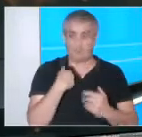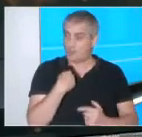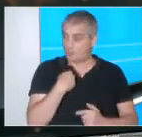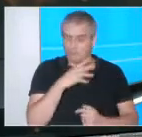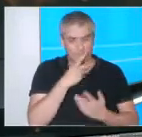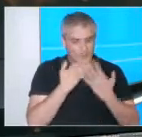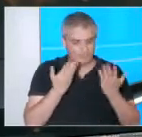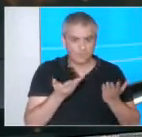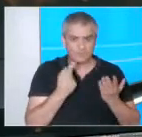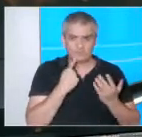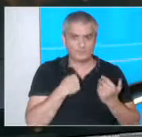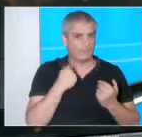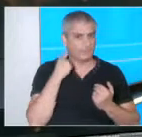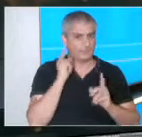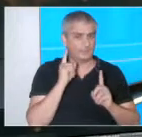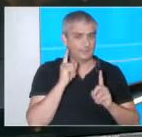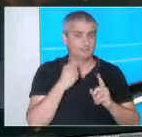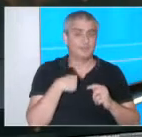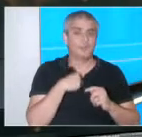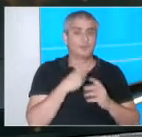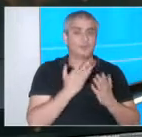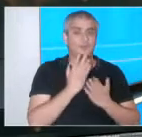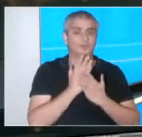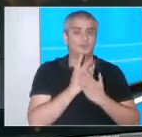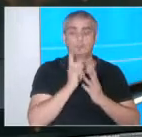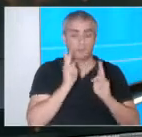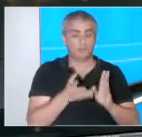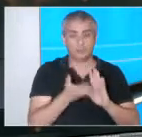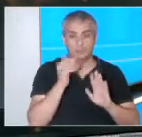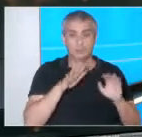באים ומבררים, אומרים לנו, תקשיבו, אנחנו רוצנו כל מה שיש.